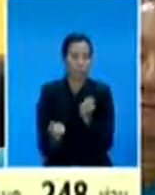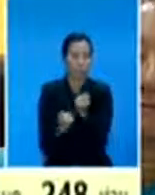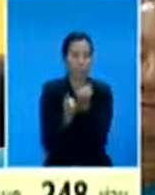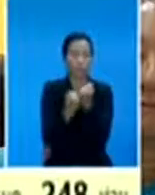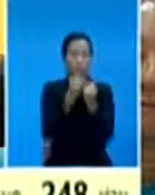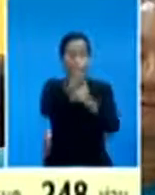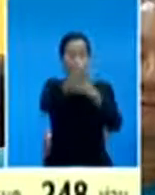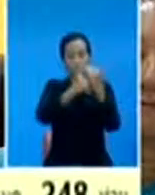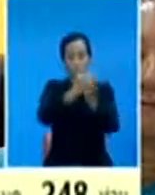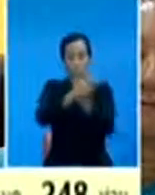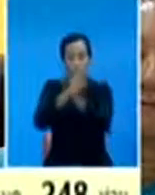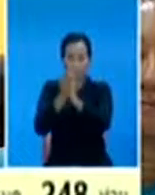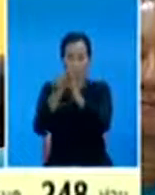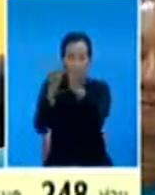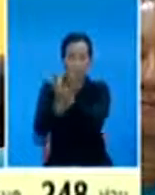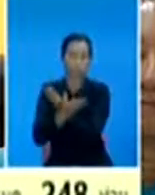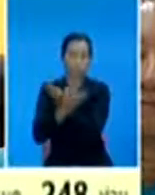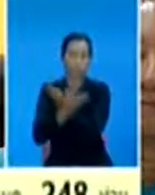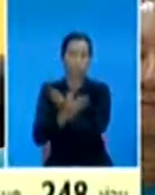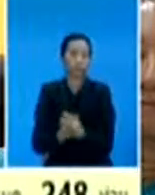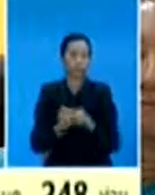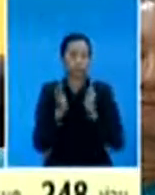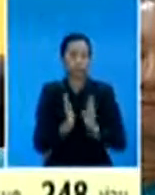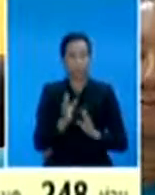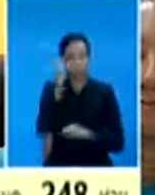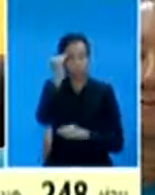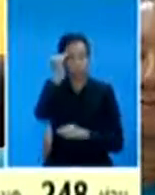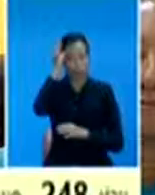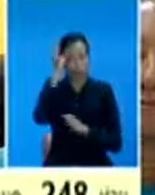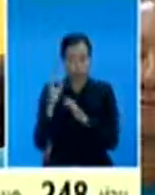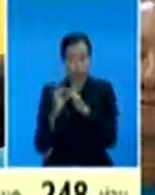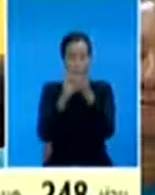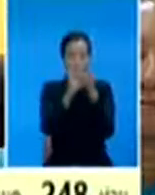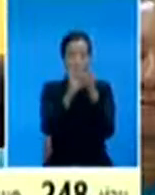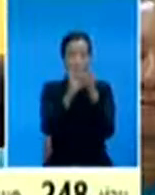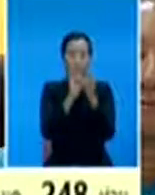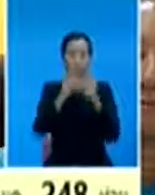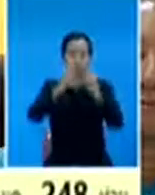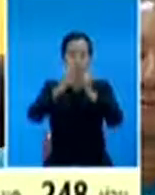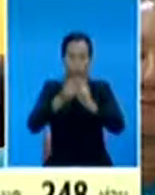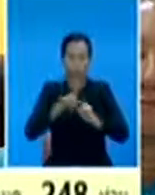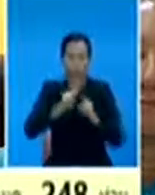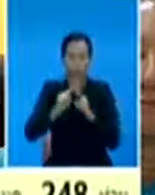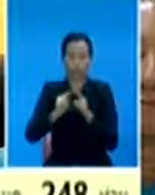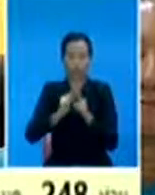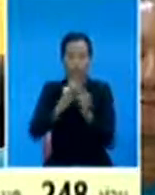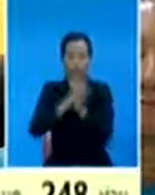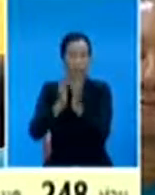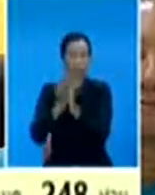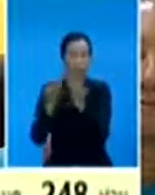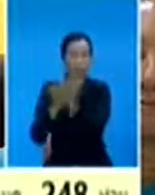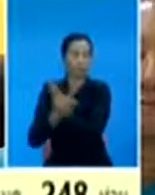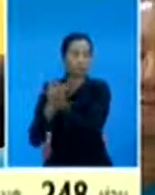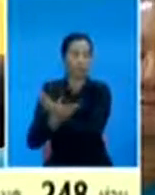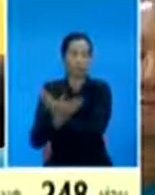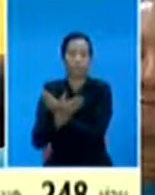ฎรหรือส.ส.ภายหลังจากคณะกรรมการร่วม3ฝ่ายกับแก้ไข8มาตราอาทิห้ามไม่ให้มีมหรสพ